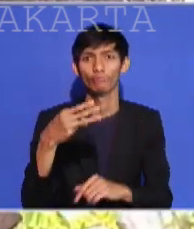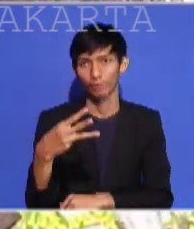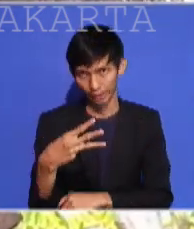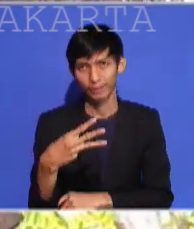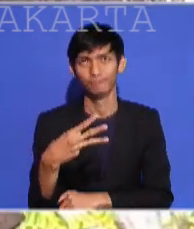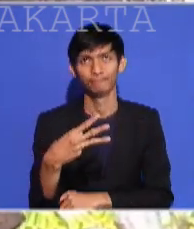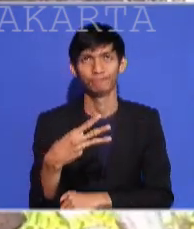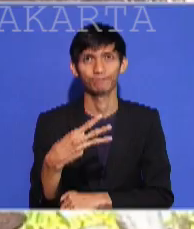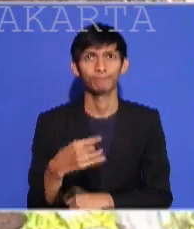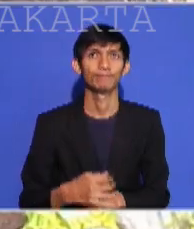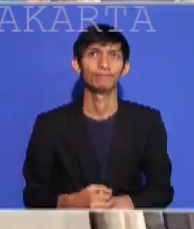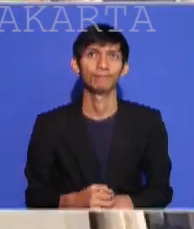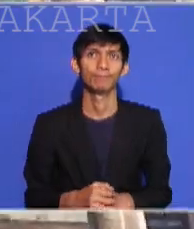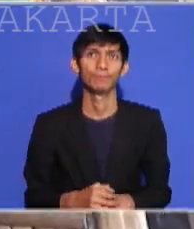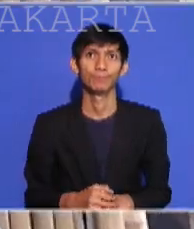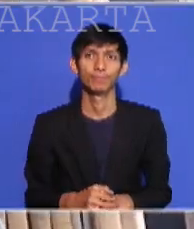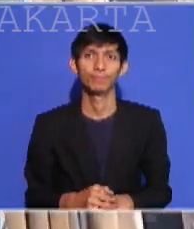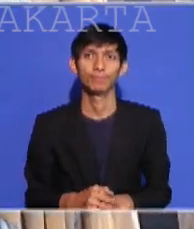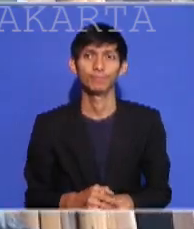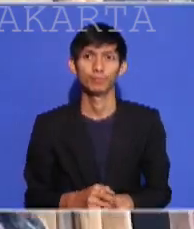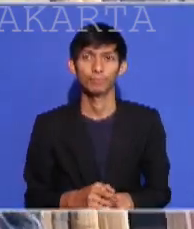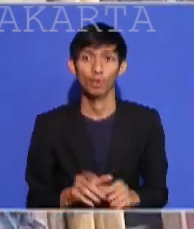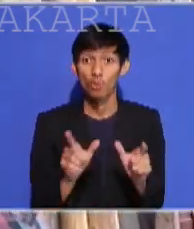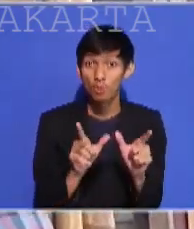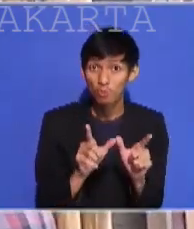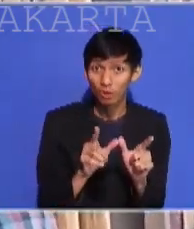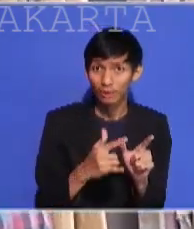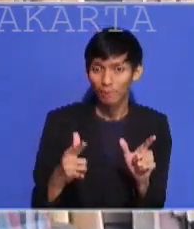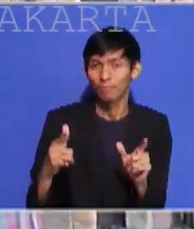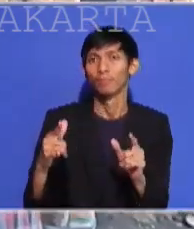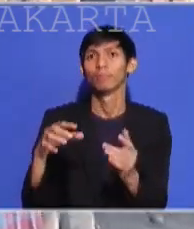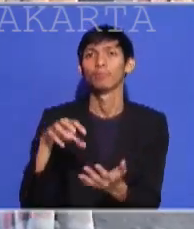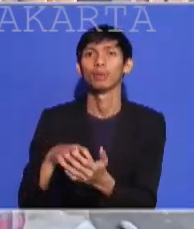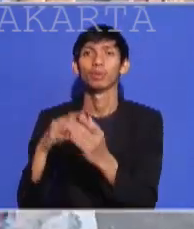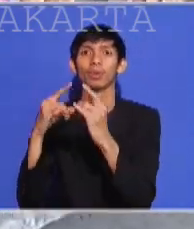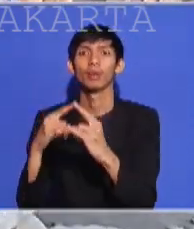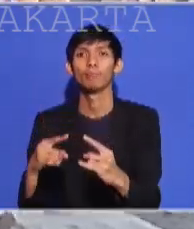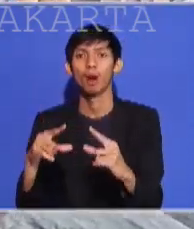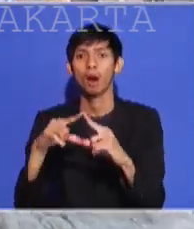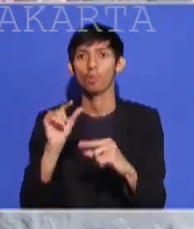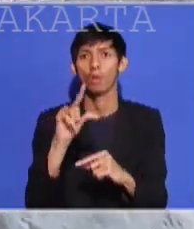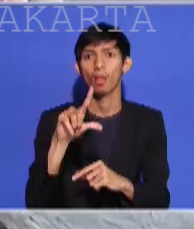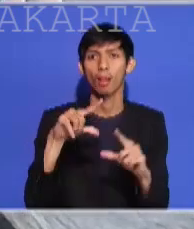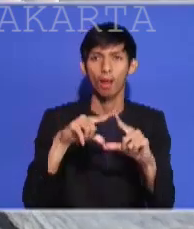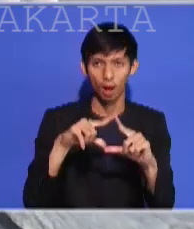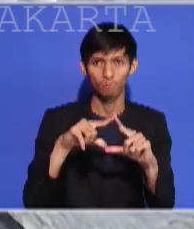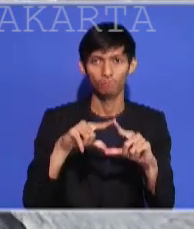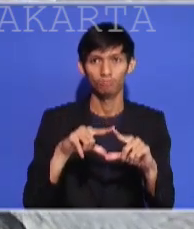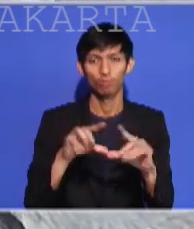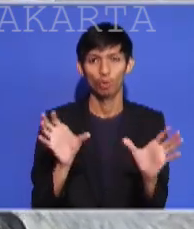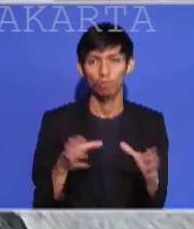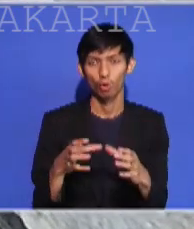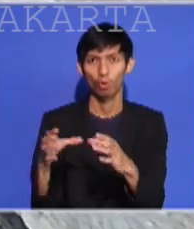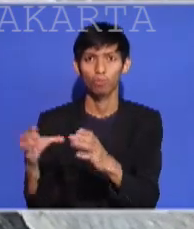menika. Kejawi wandhe ugi wonten gazebo lan ugi aula minangka papan kangge kempalan. Ing wandhe